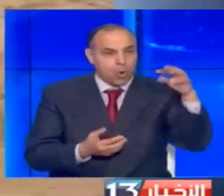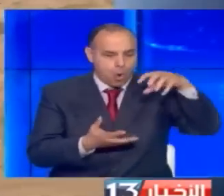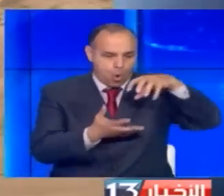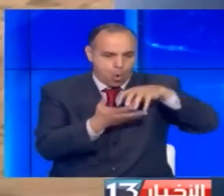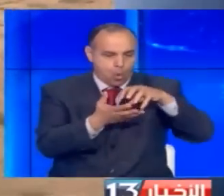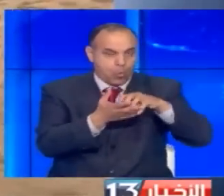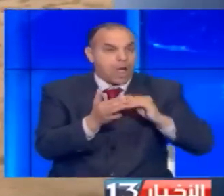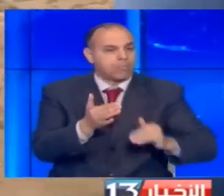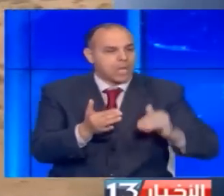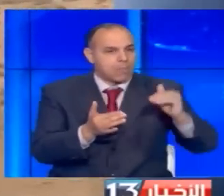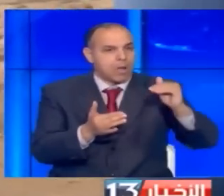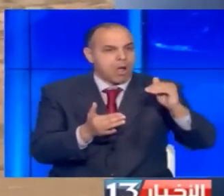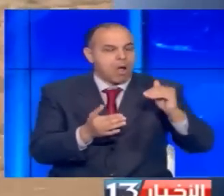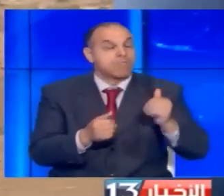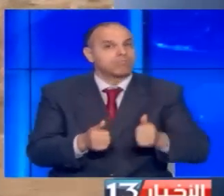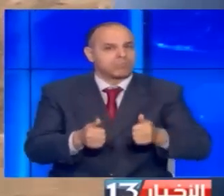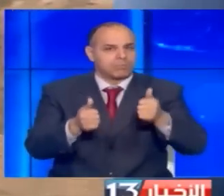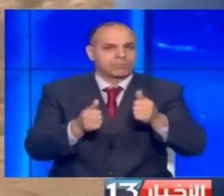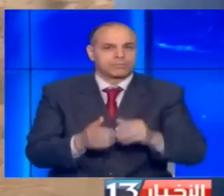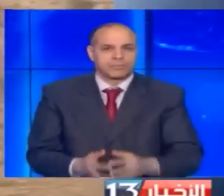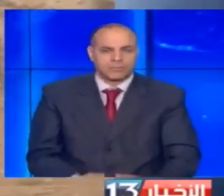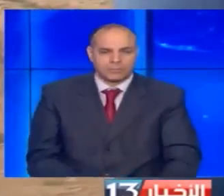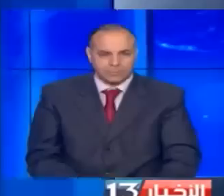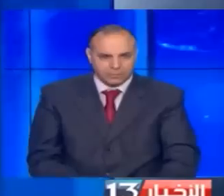قطبا تنمويا بامتياز.